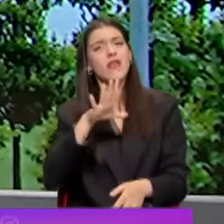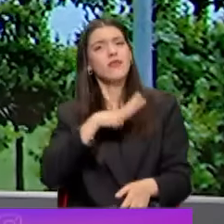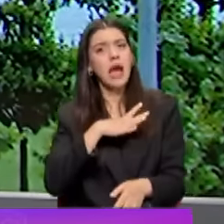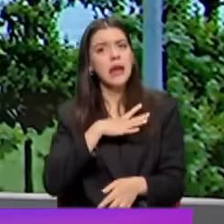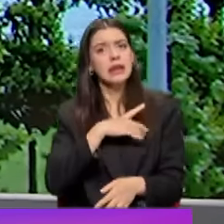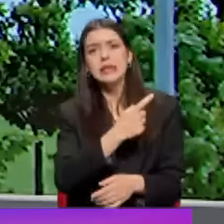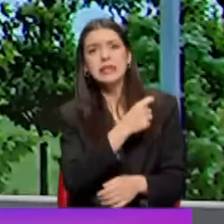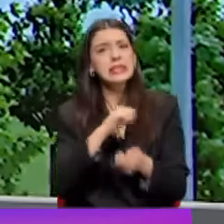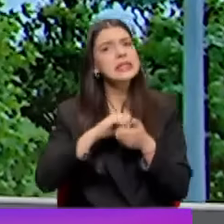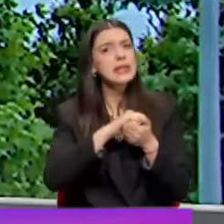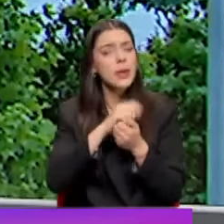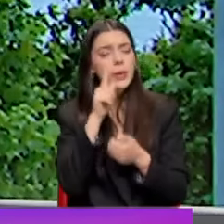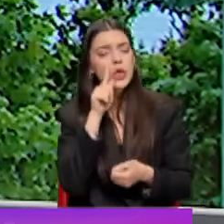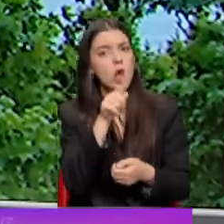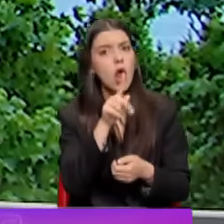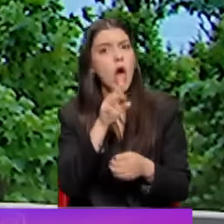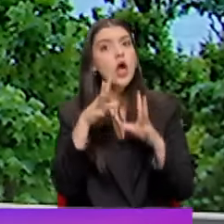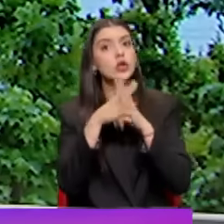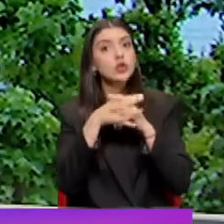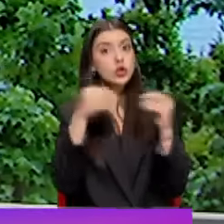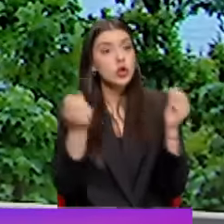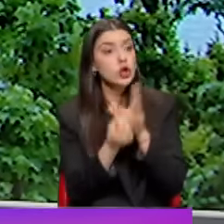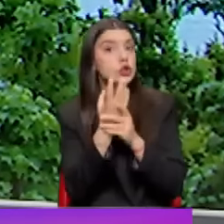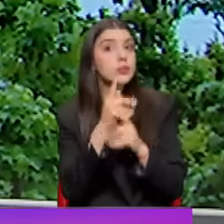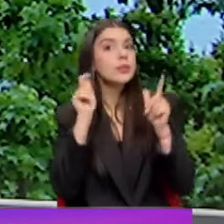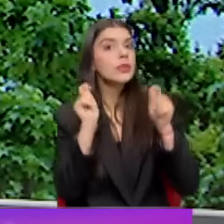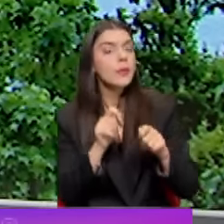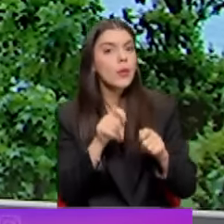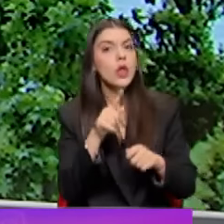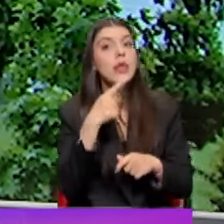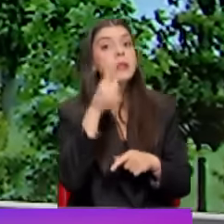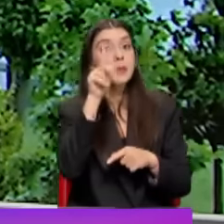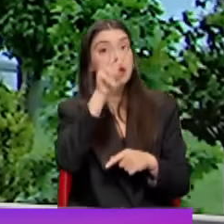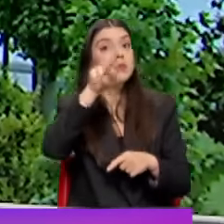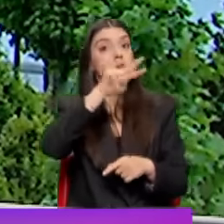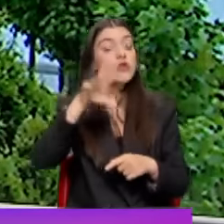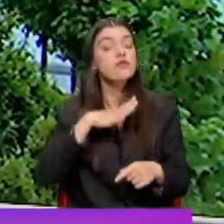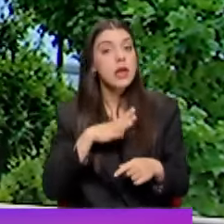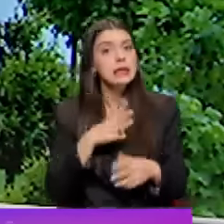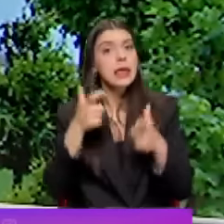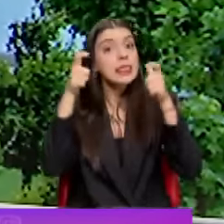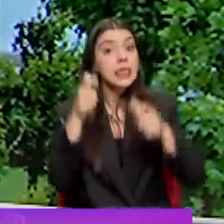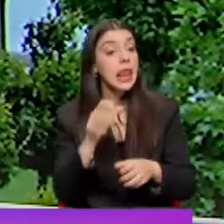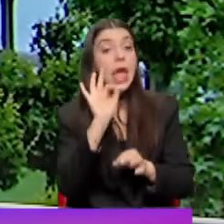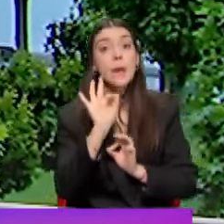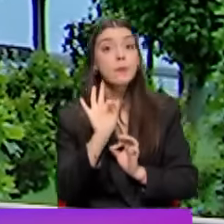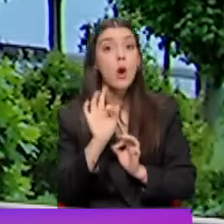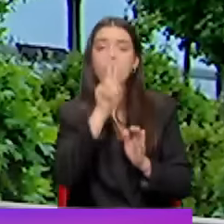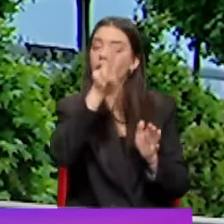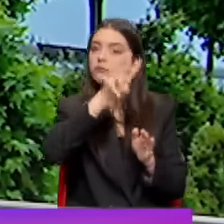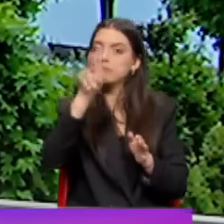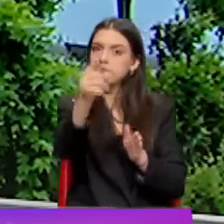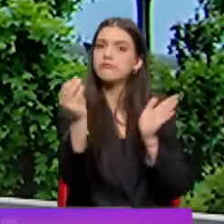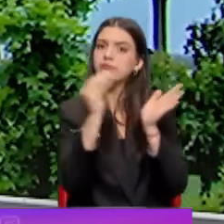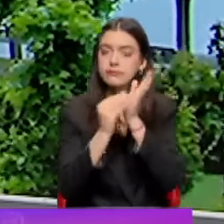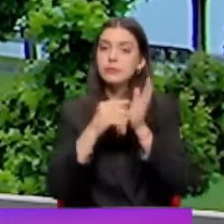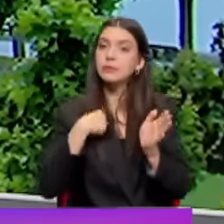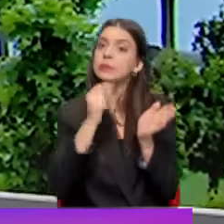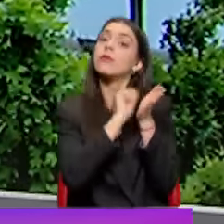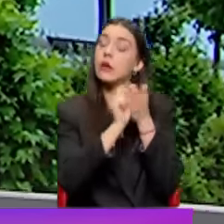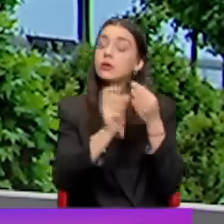samimiler çözmek için yapıyorlar dediğiniz bir başlık varsa Nereye Böyle başlığının altında Lütfen bize onu da